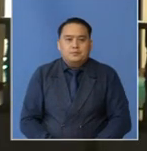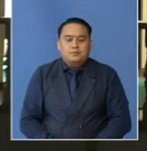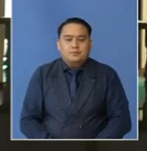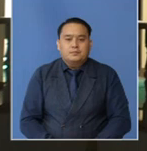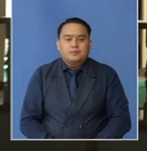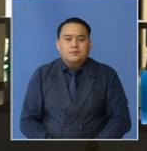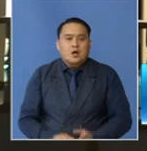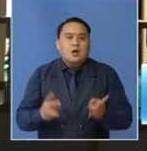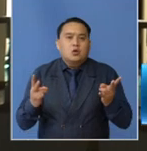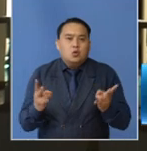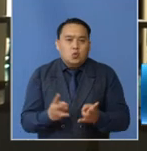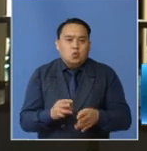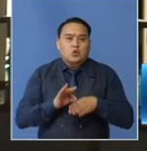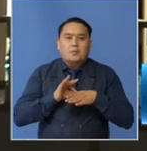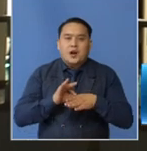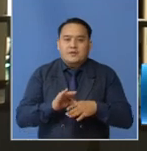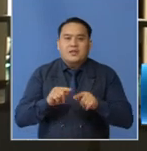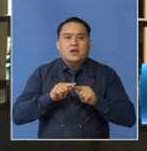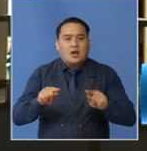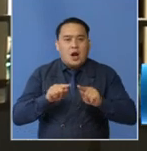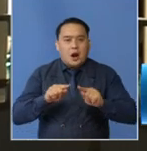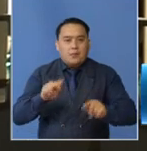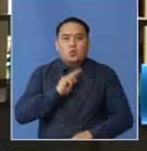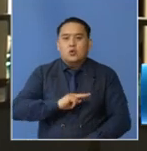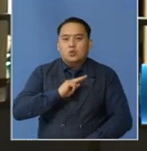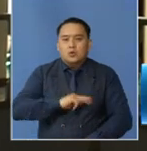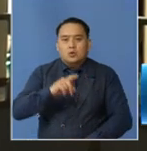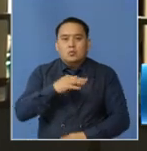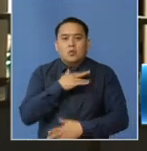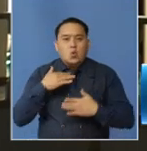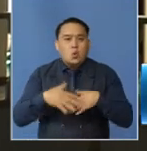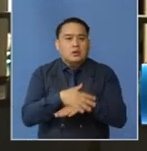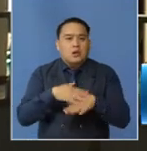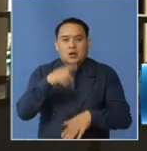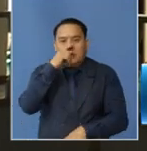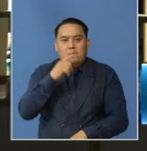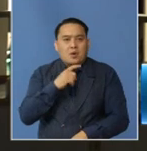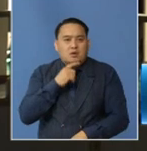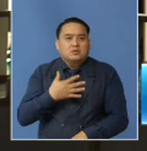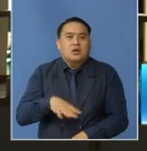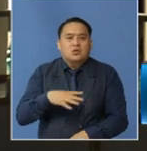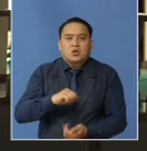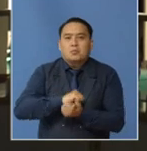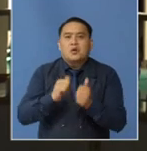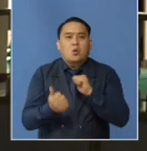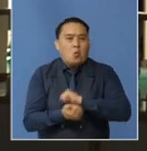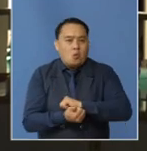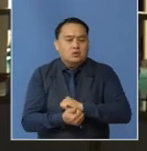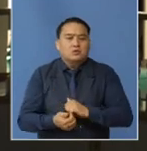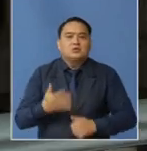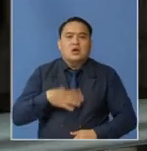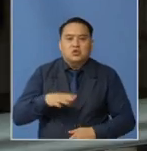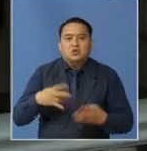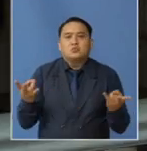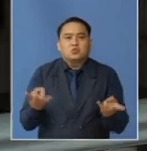Нужно вести такую агитационную работу, потому что многие не понимают и до сих пор спрашивают, для чего мы переходим и зачем это